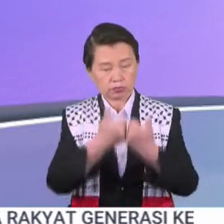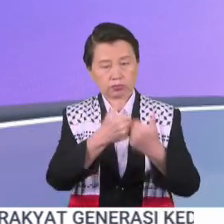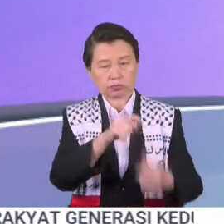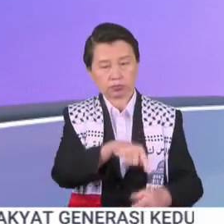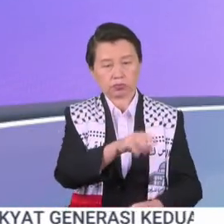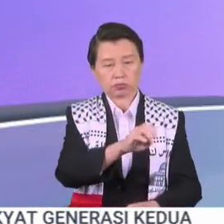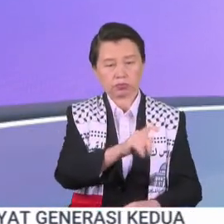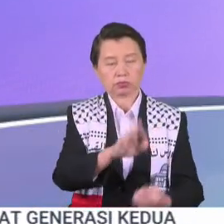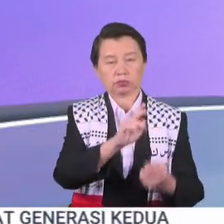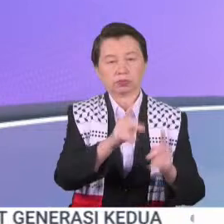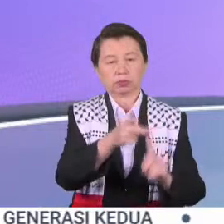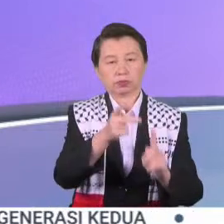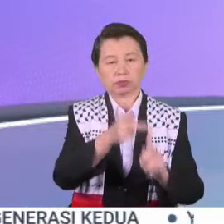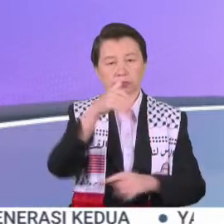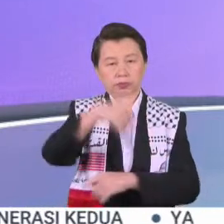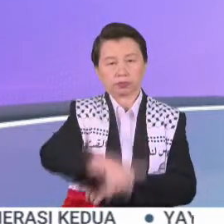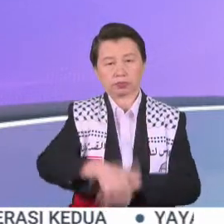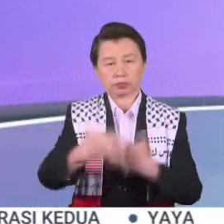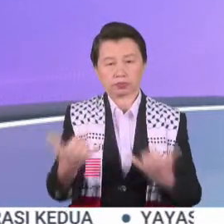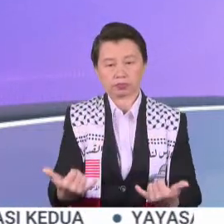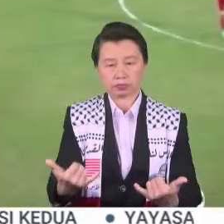Stadium Bandaraya Pulau Pinang malam ini.